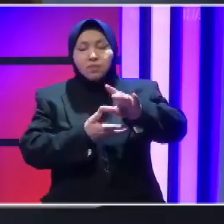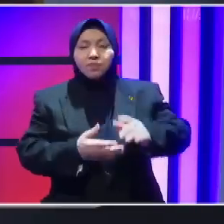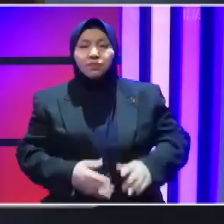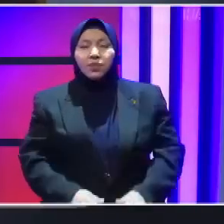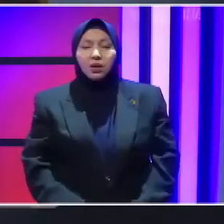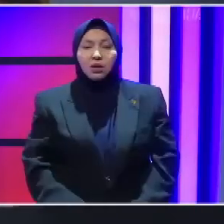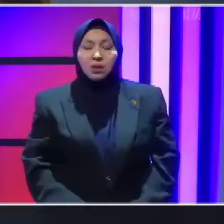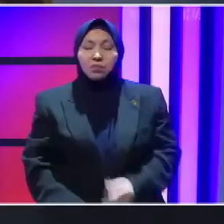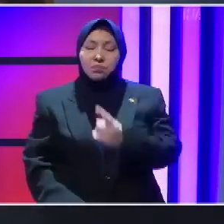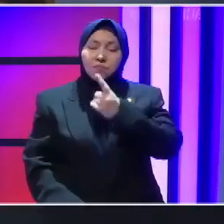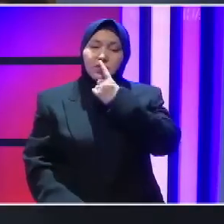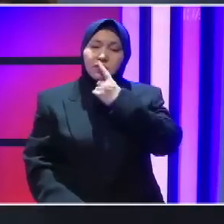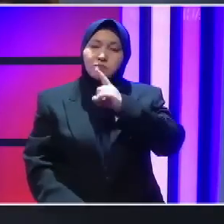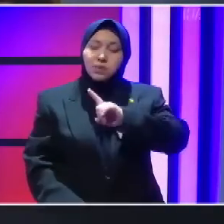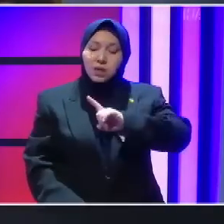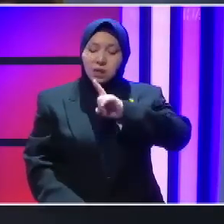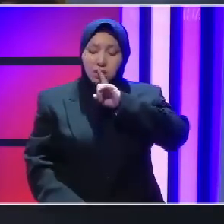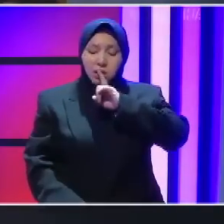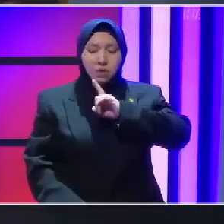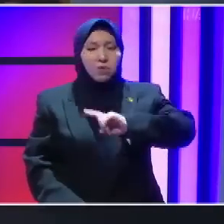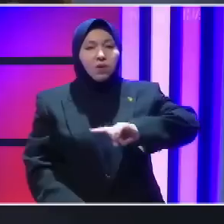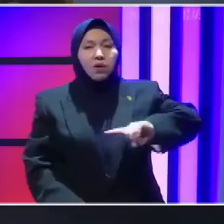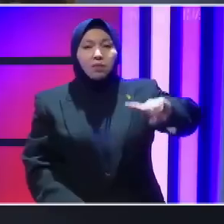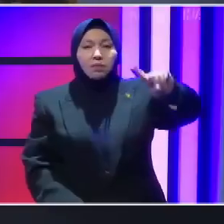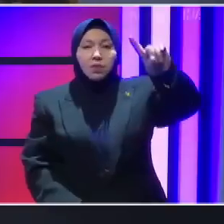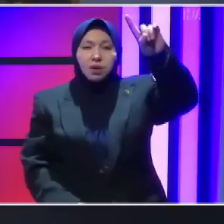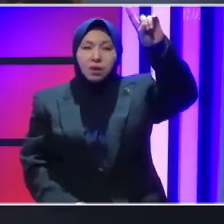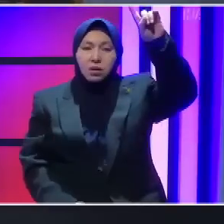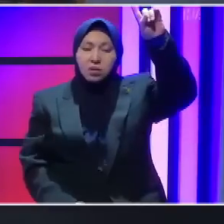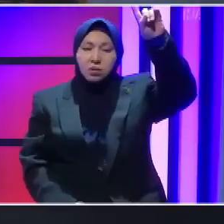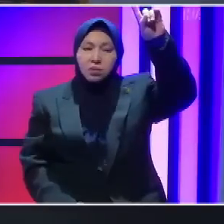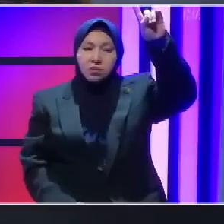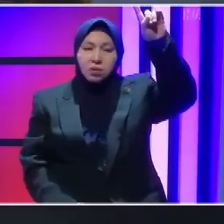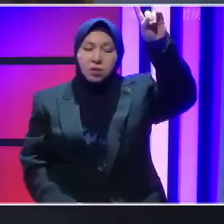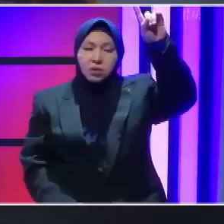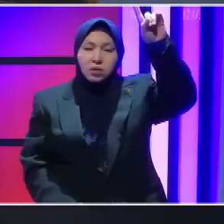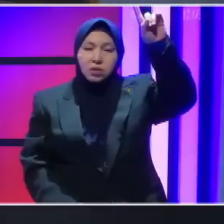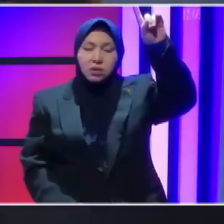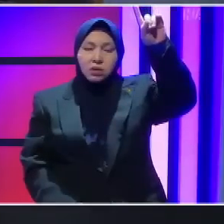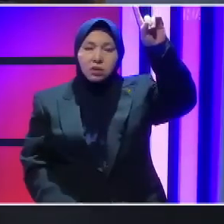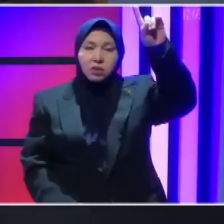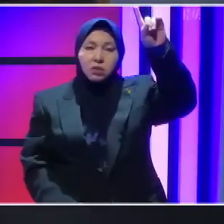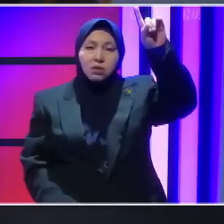الرجيم بسم الله الرحمن